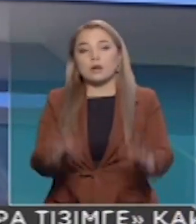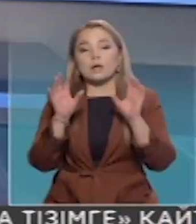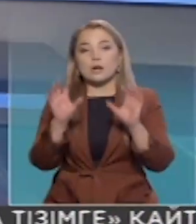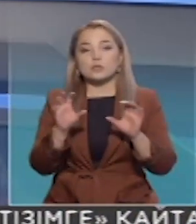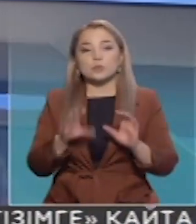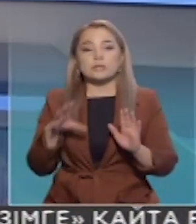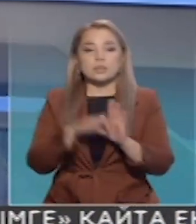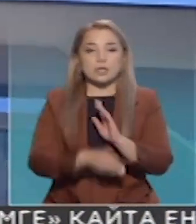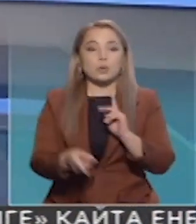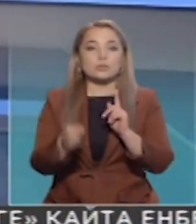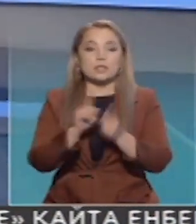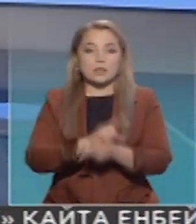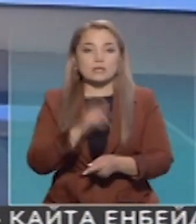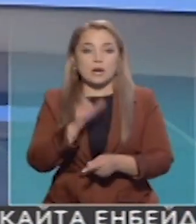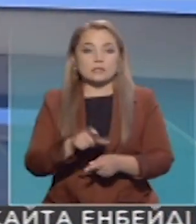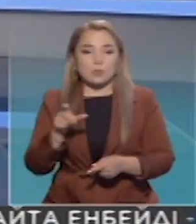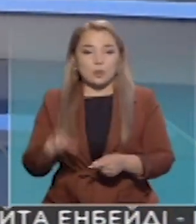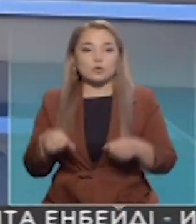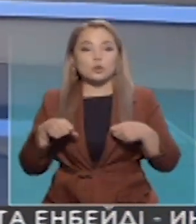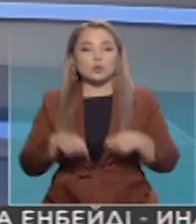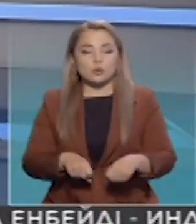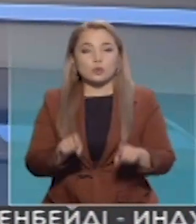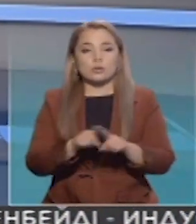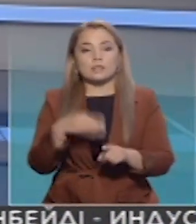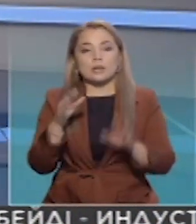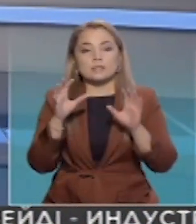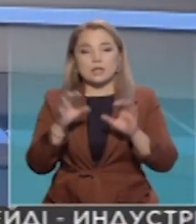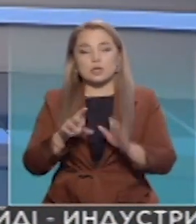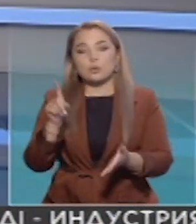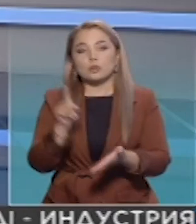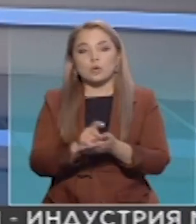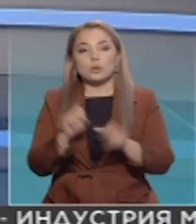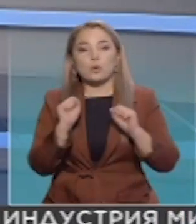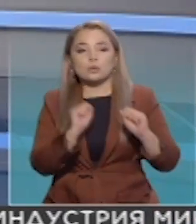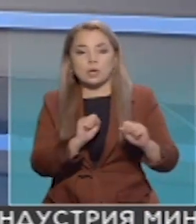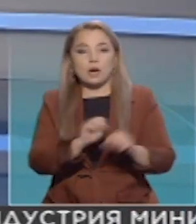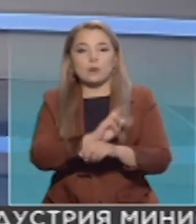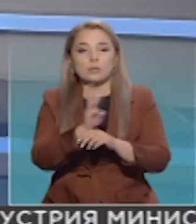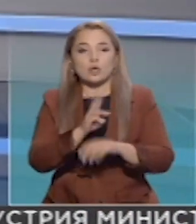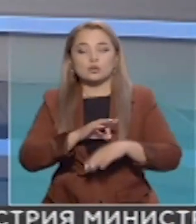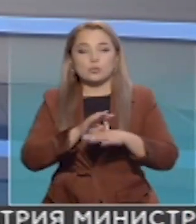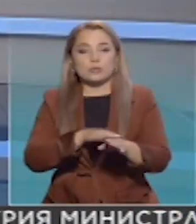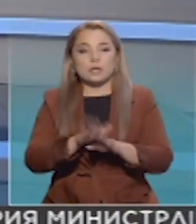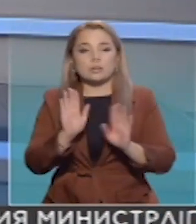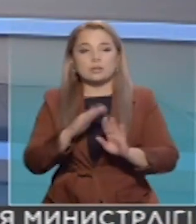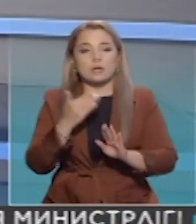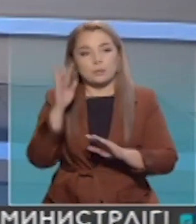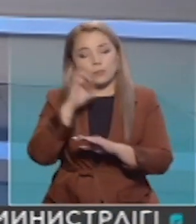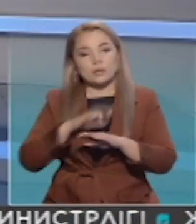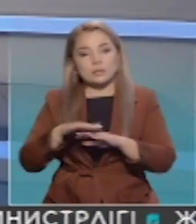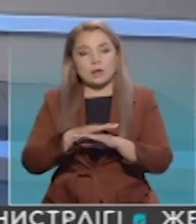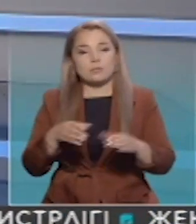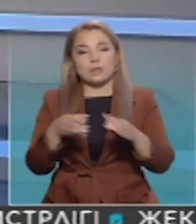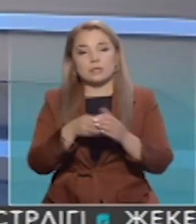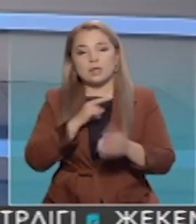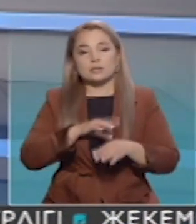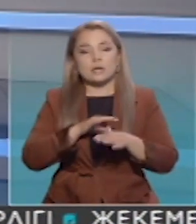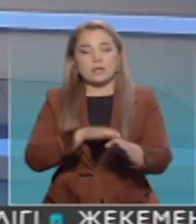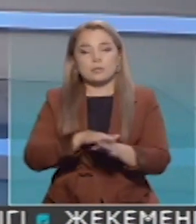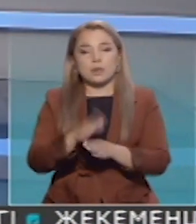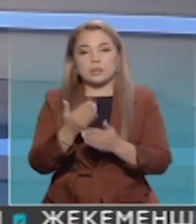Конституцияға енетін өзгертулер азаматтардың құқықтары мен заңды мүдделерін қорғауды қамтамасыз етуге ғана емес, мемлекеттік аппарат қызметіне